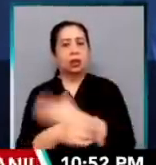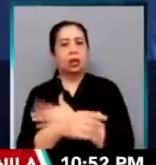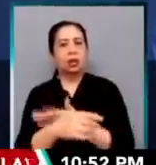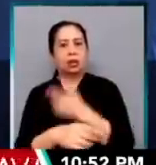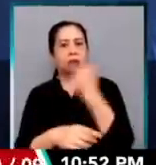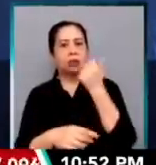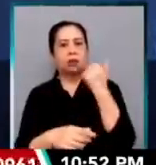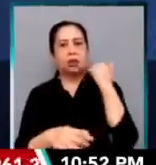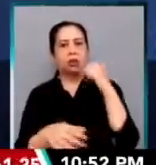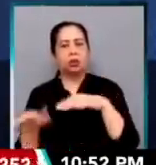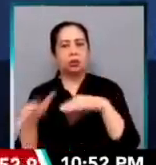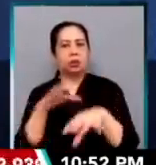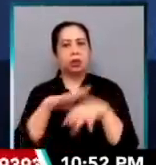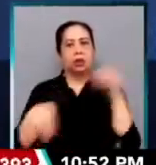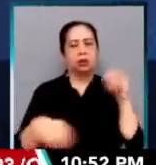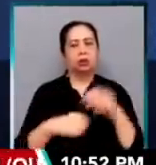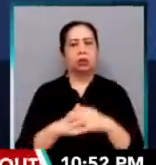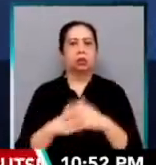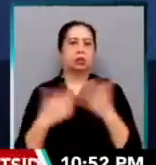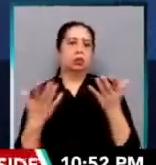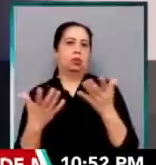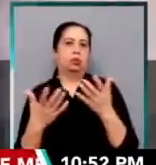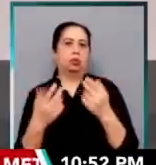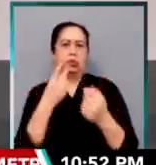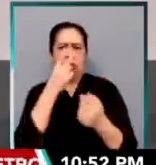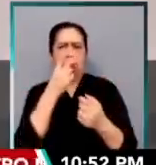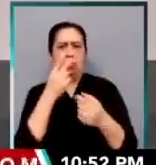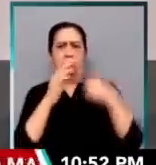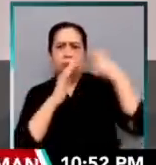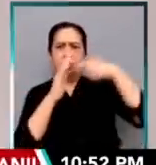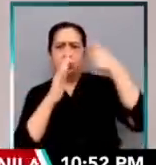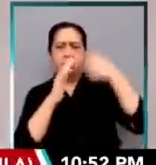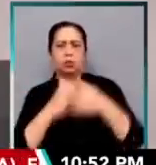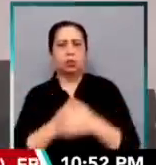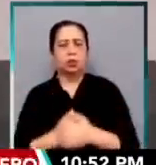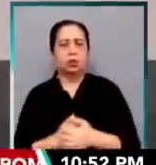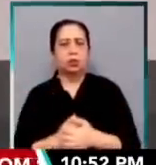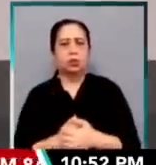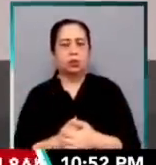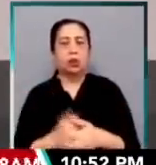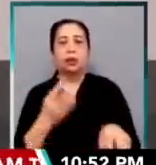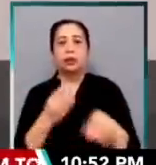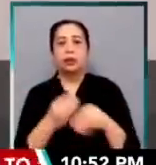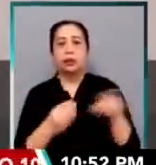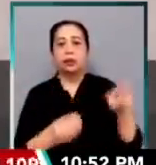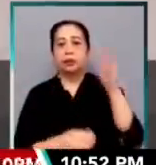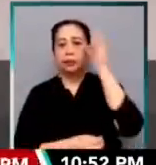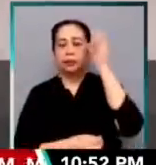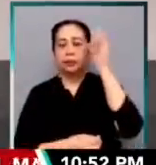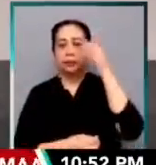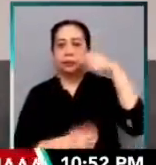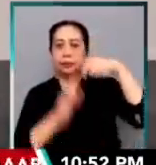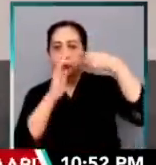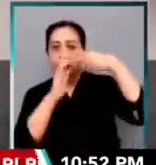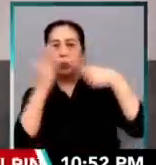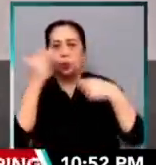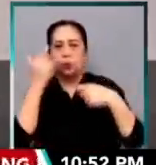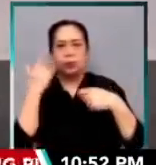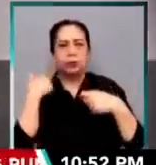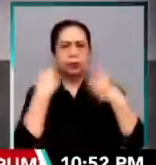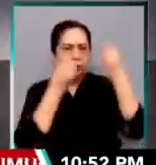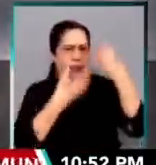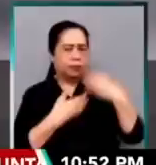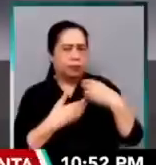palabasin. Oh, makikita naman sa video. Dagdag pa ni Fariñas, nag-video siya dahil may nakapagsabi sa kanyang